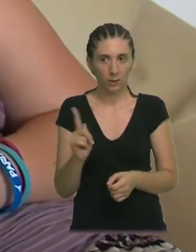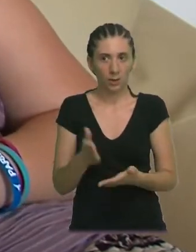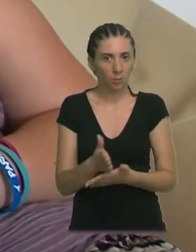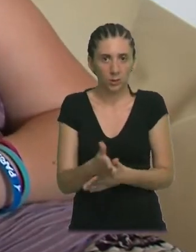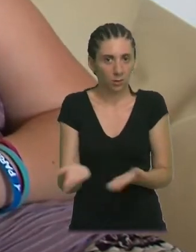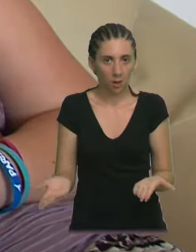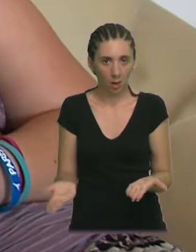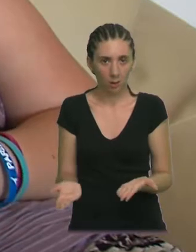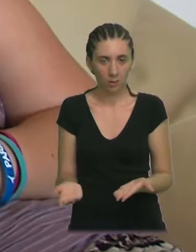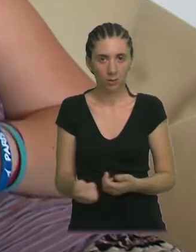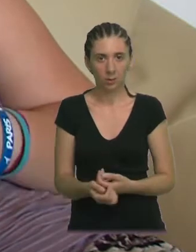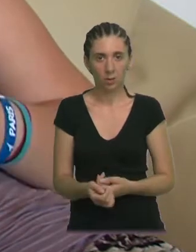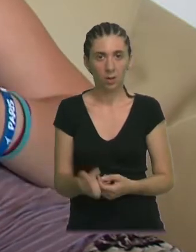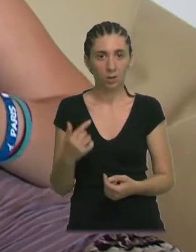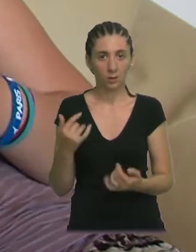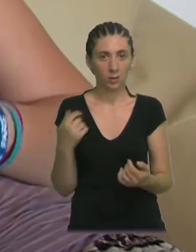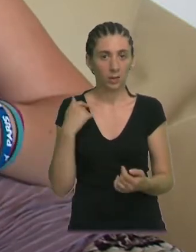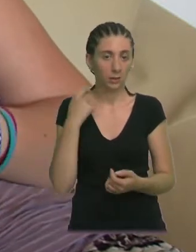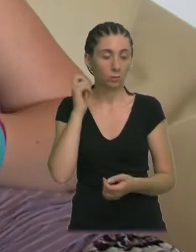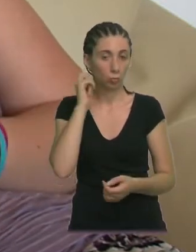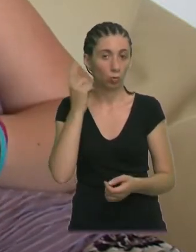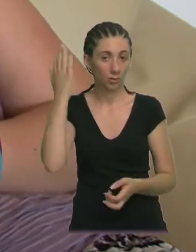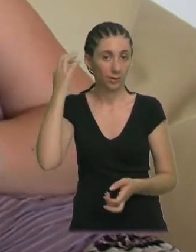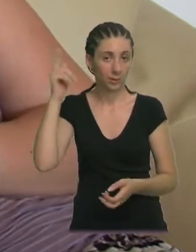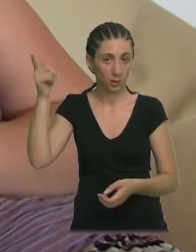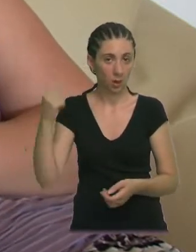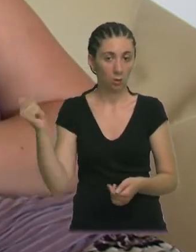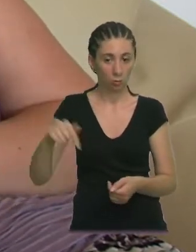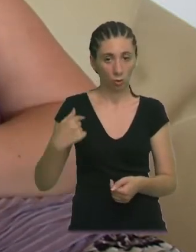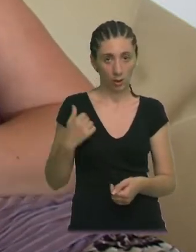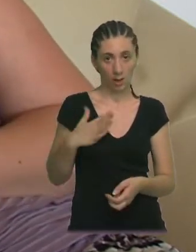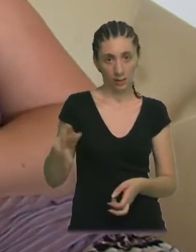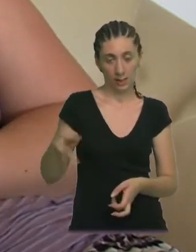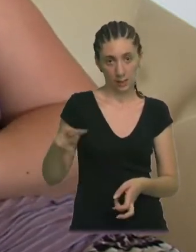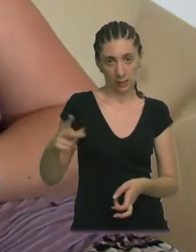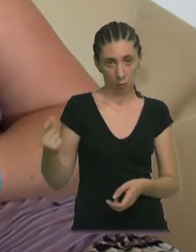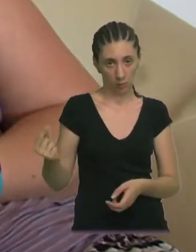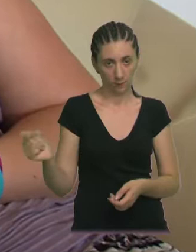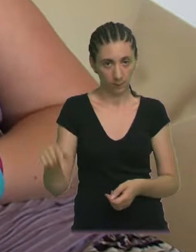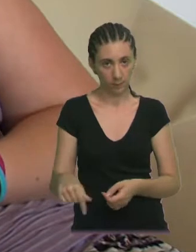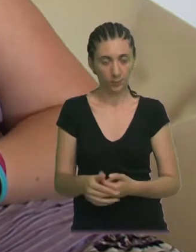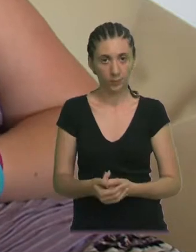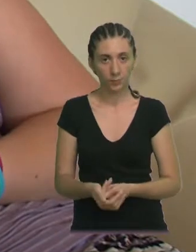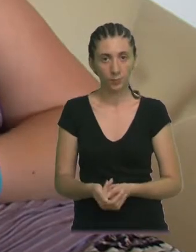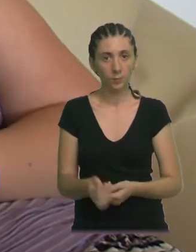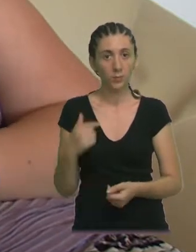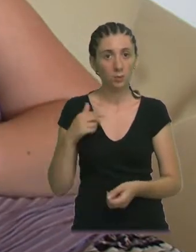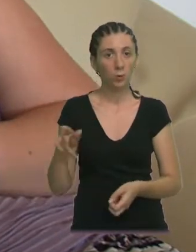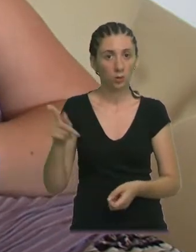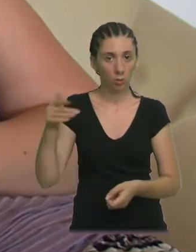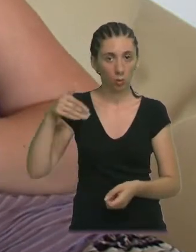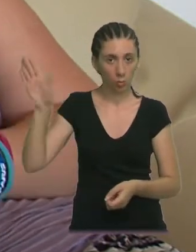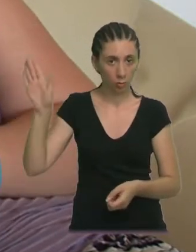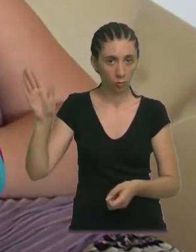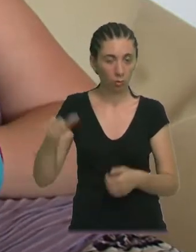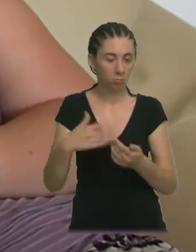nisam se snalazila baš, jer sam ja cura sa sela. Došla smo ja i moja sestra, ali moja sestra je